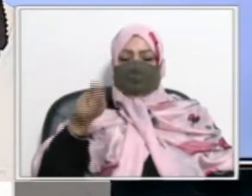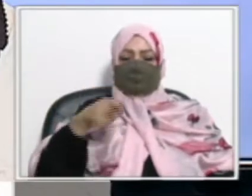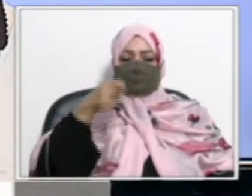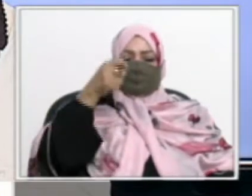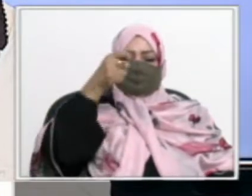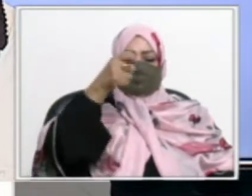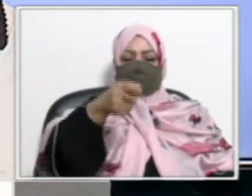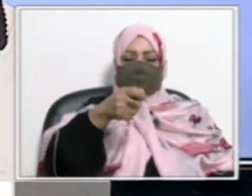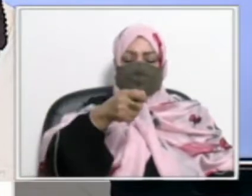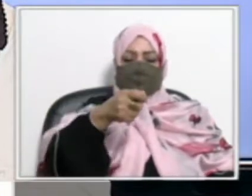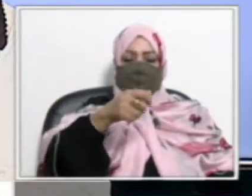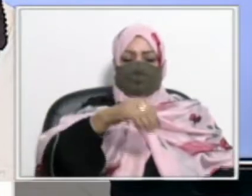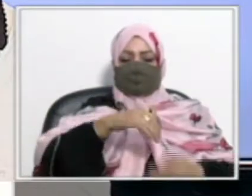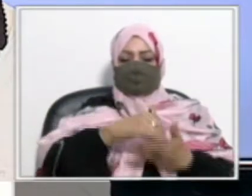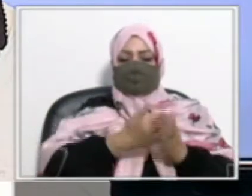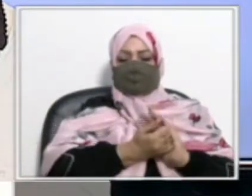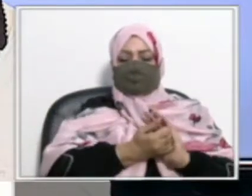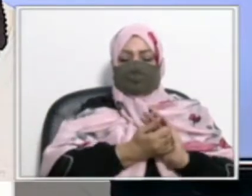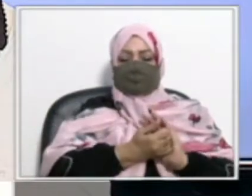اعطاني